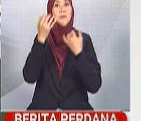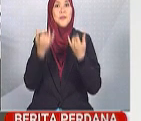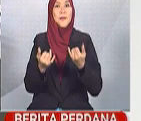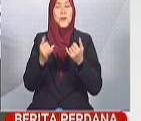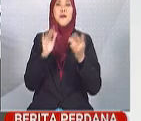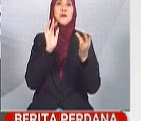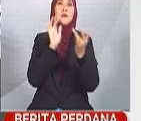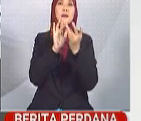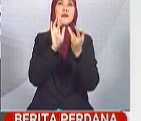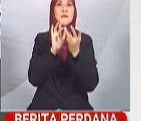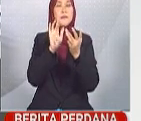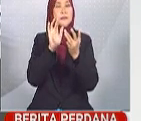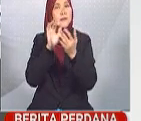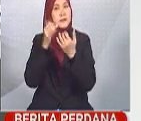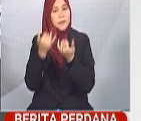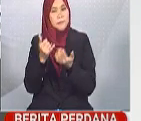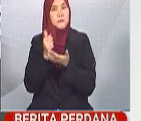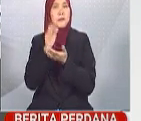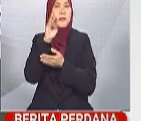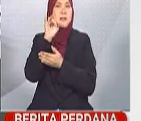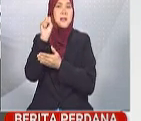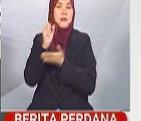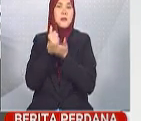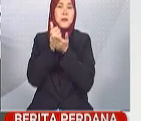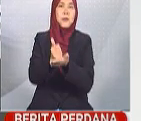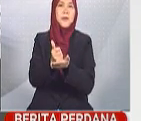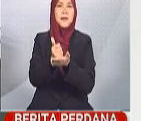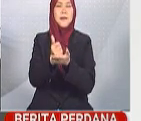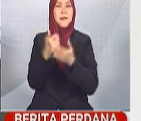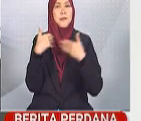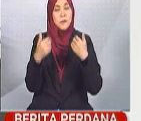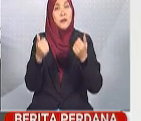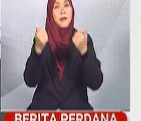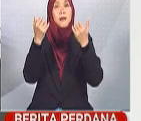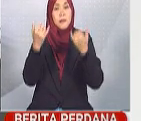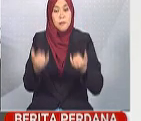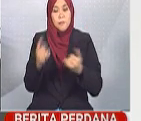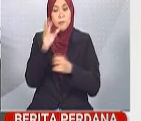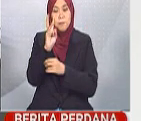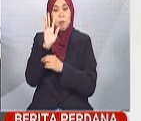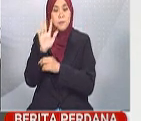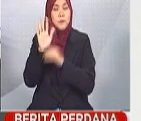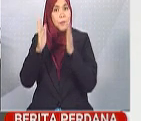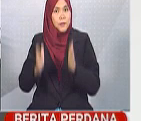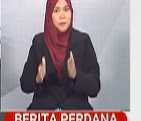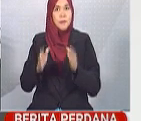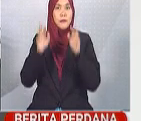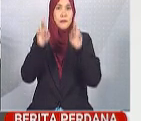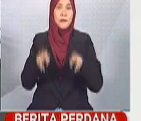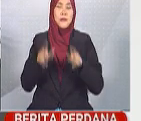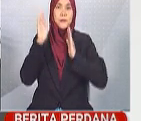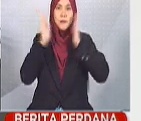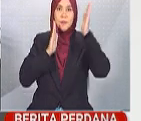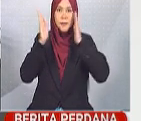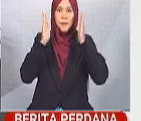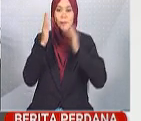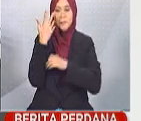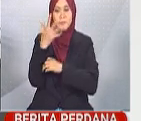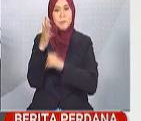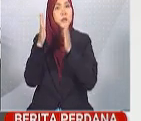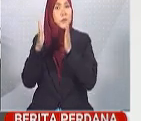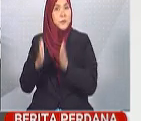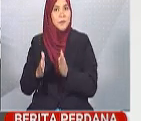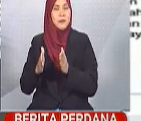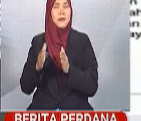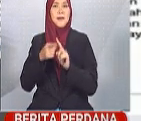kontak rapat dan misi bantuan kemanusiaan daripada jumlah tersebut 65 orang adalah warganegara Malaysia 15